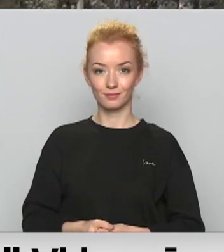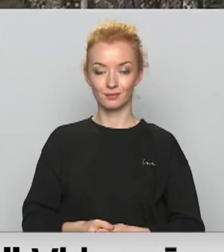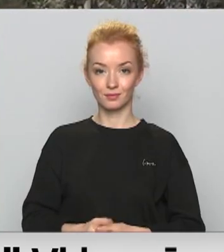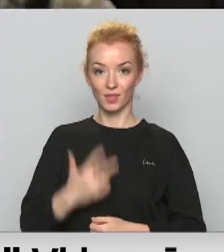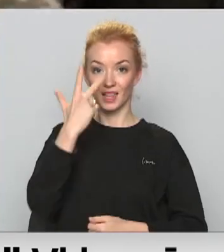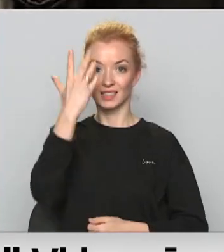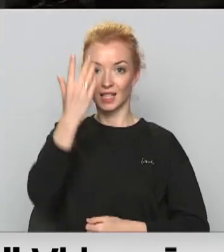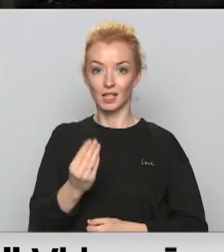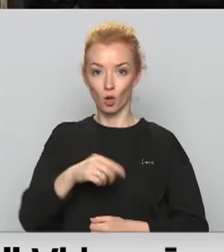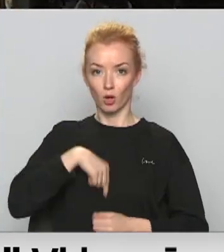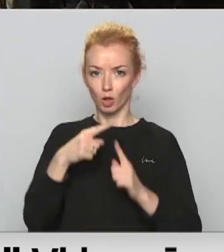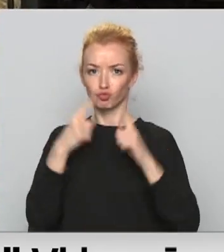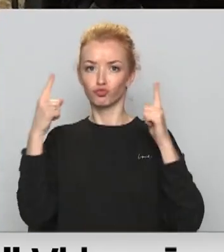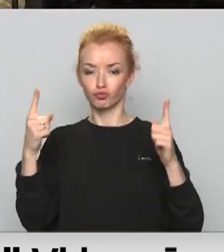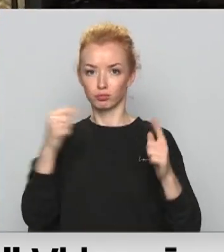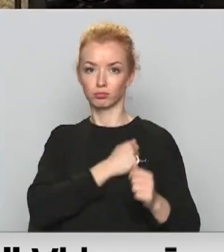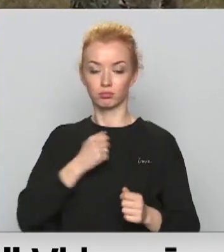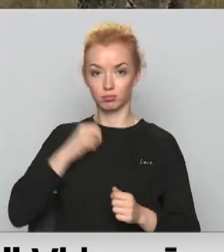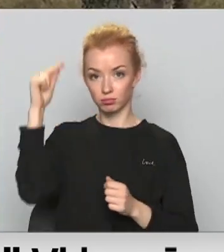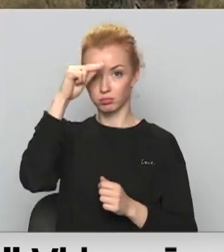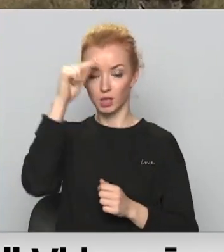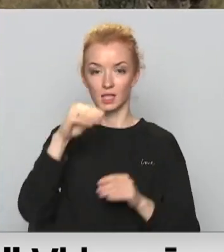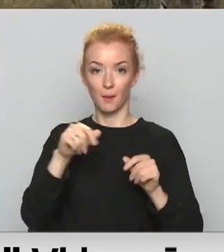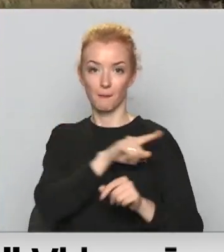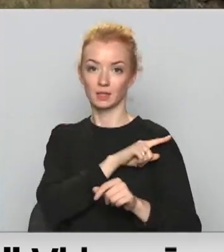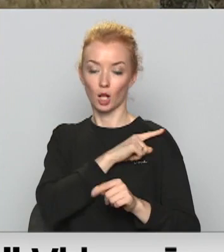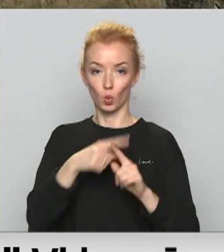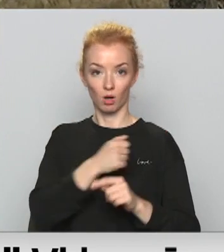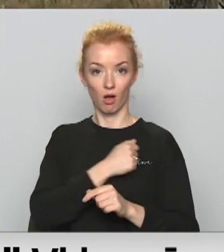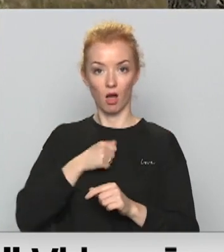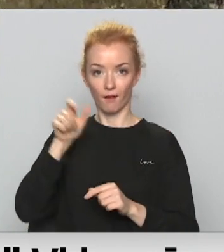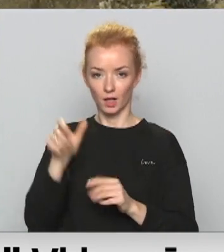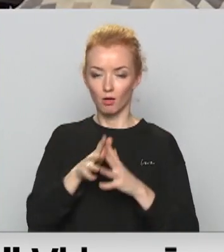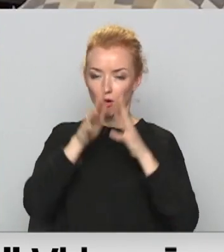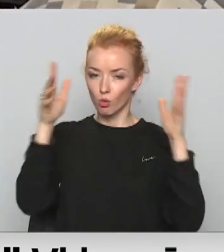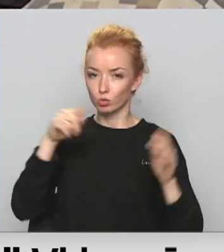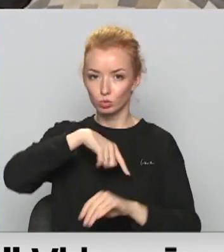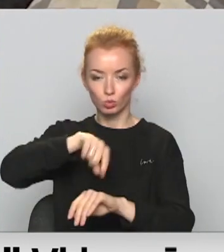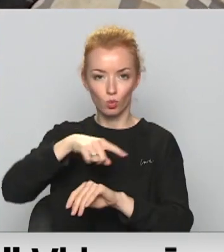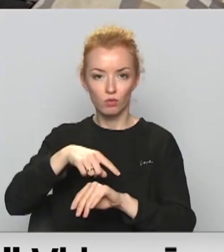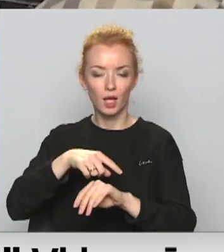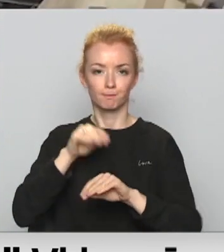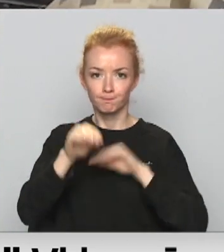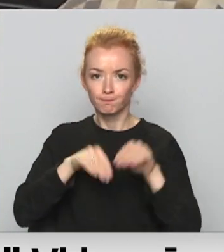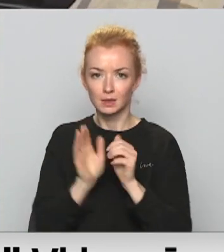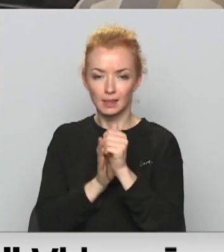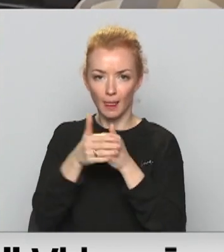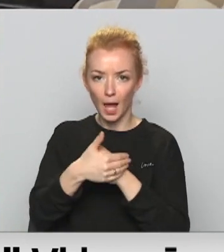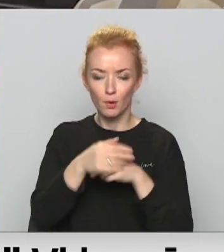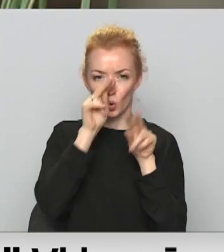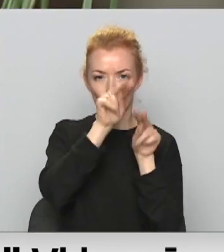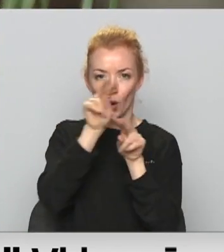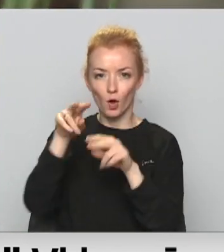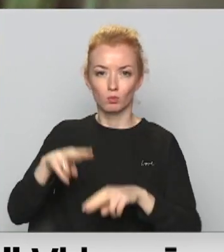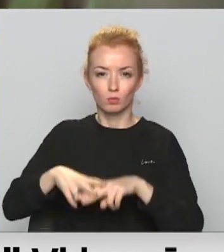Trīs dienu ilgajās militārajās mācībās zemessargi un karavīri pavadījuši daudz stundas, ierīkojot slēpņus un novērošanas